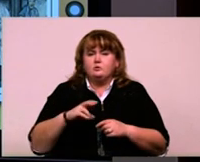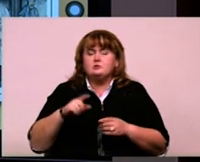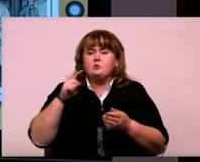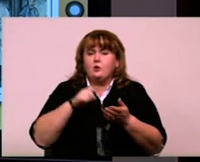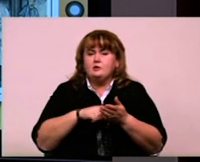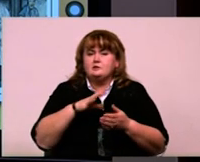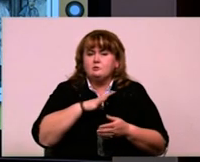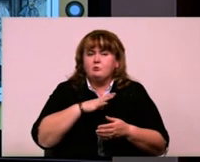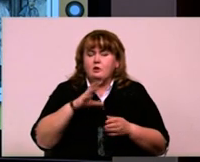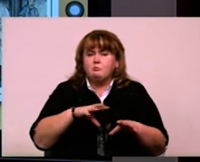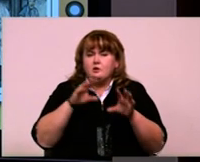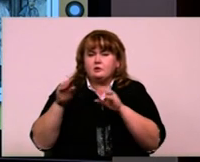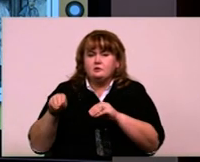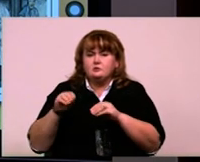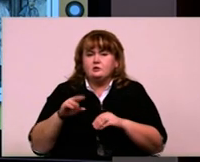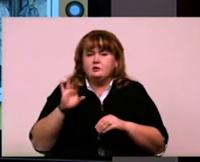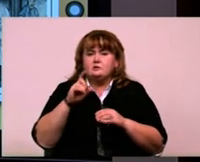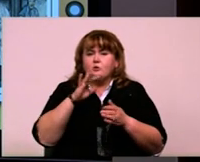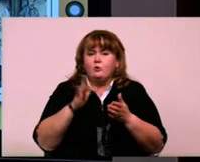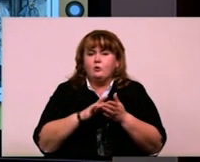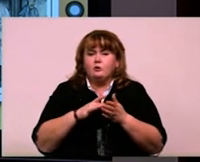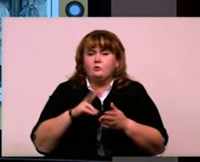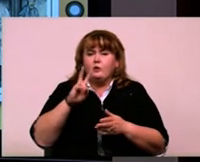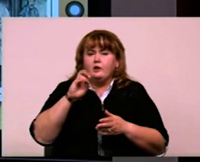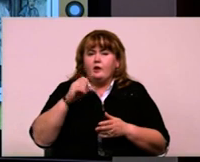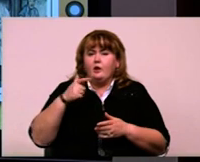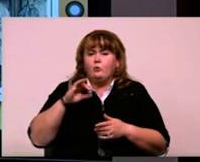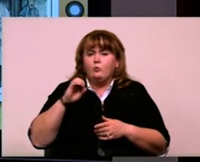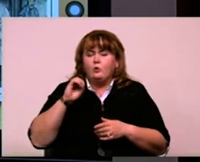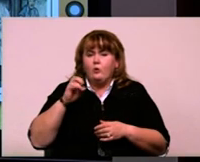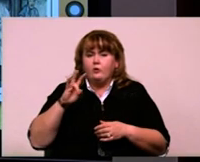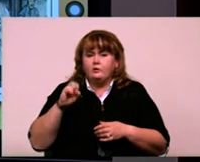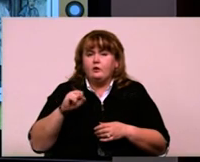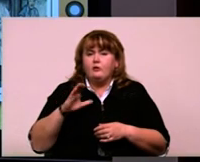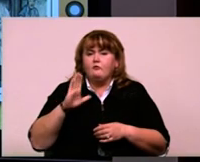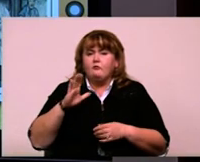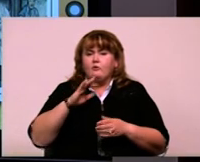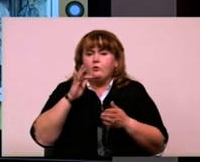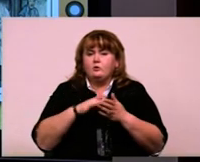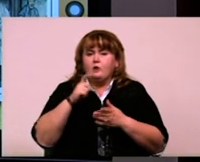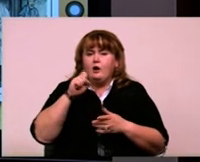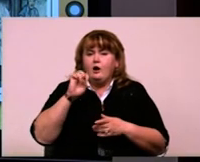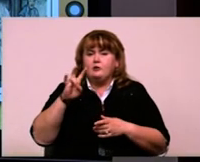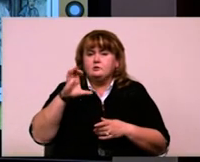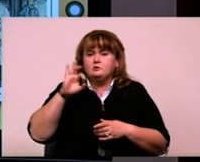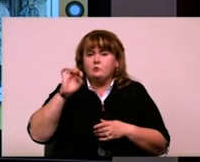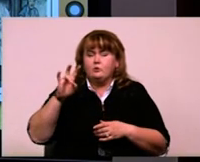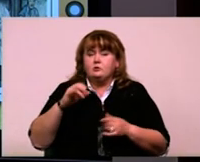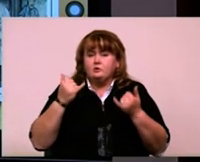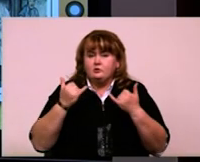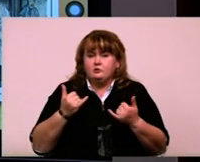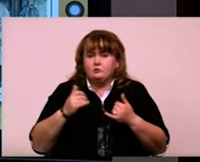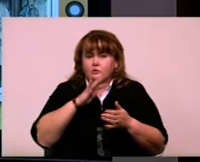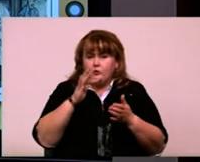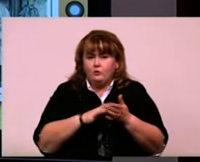Столица была перенесена из города Кегуйона в город Хансон. Нынешний